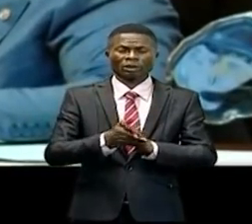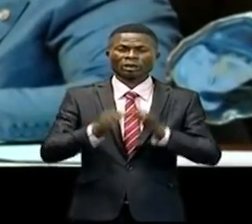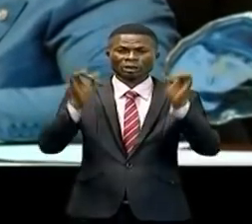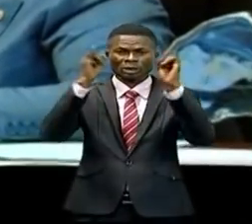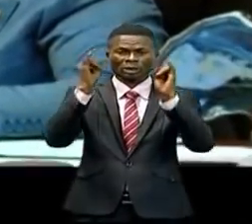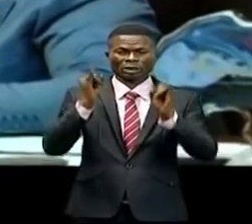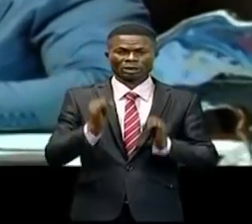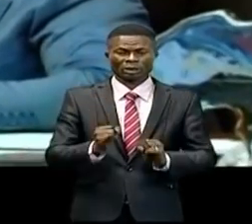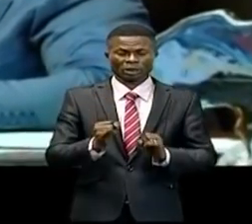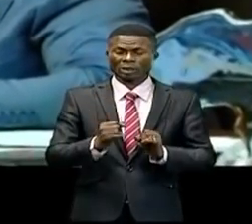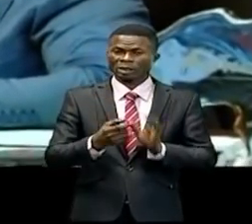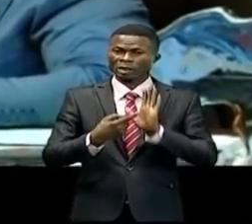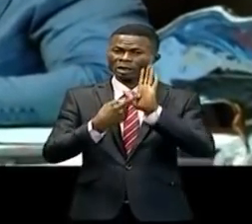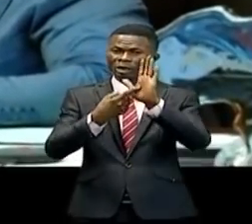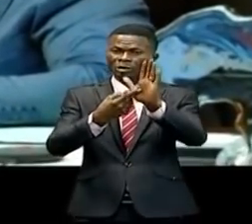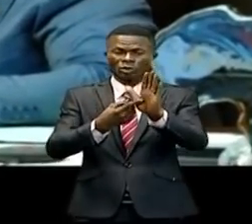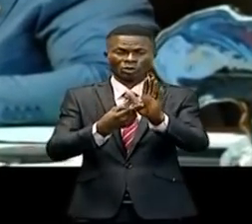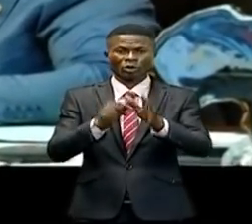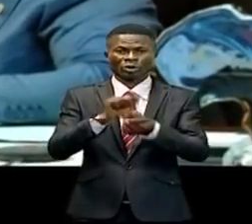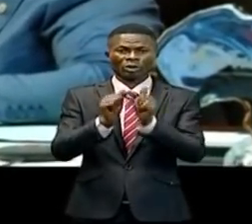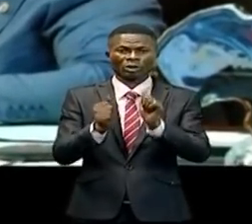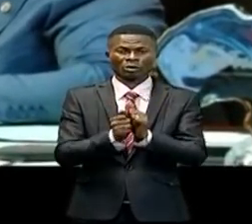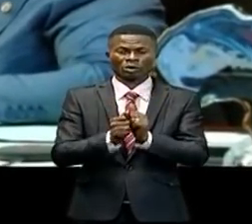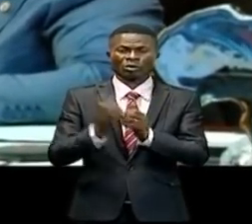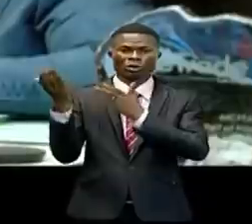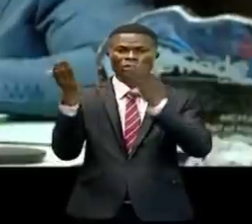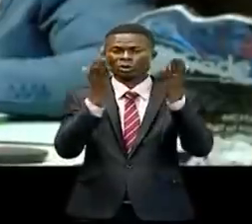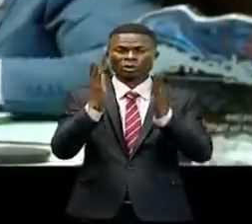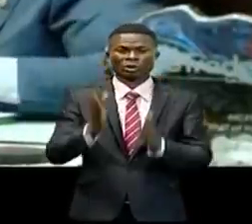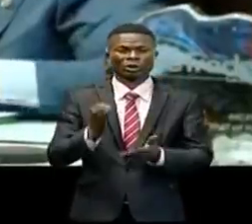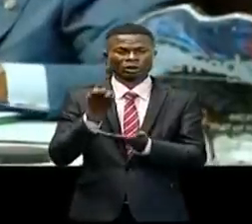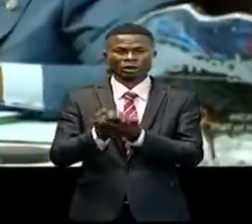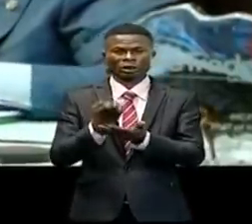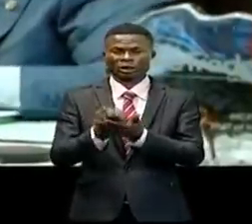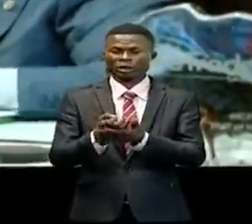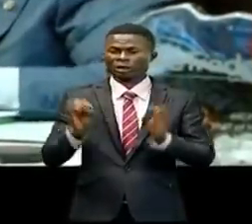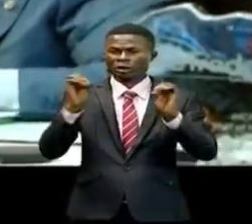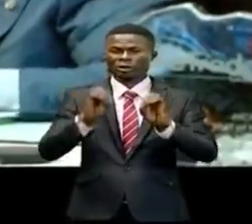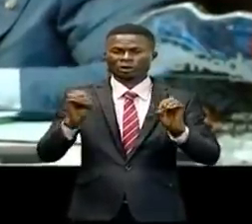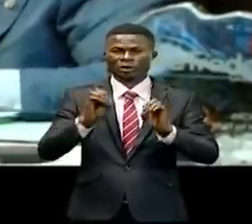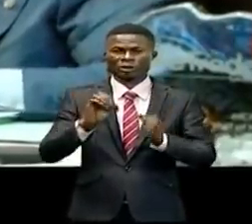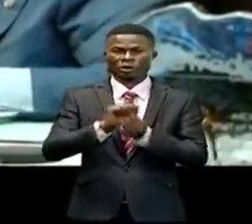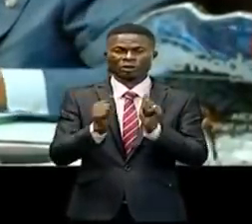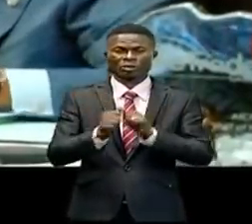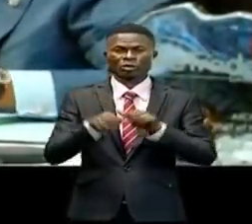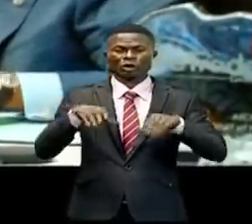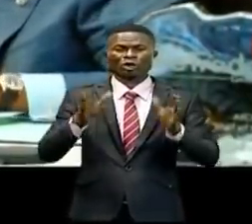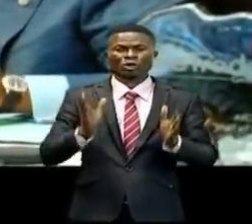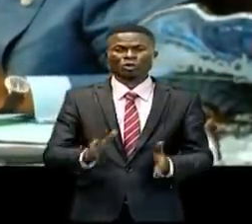se traduit pas en termes de volume d'affaires confiés aux sous-traitants à capitaux congolais.